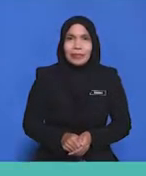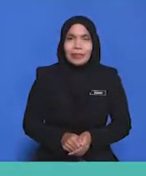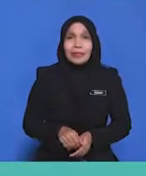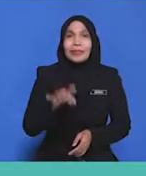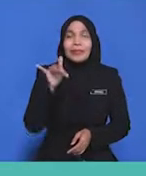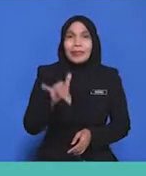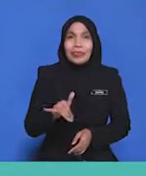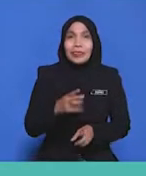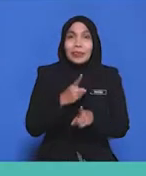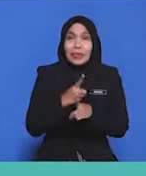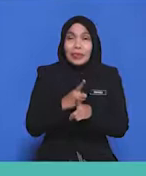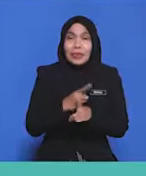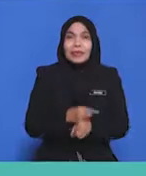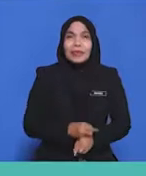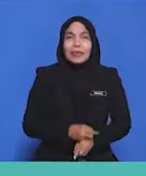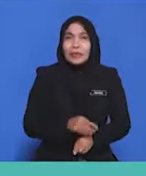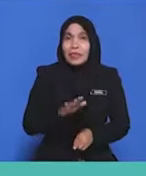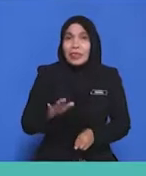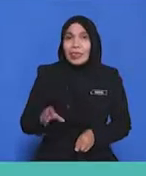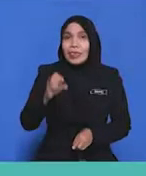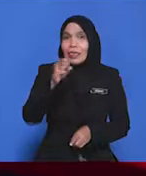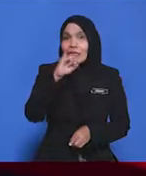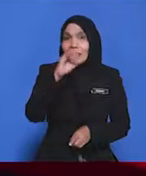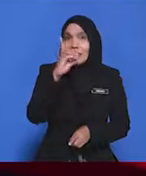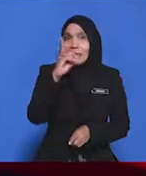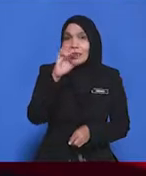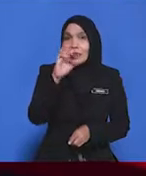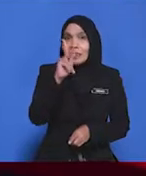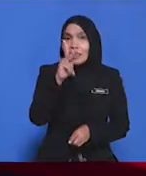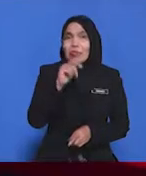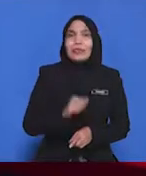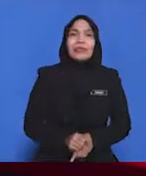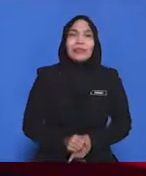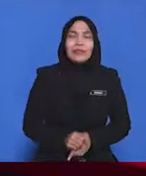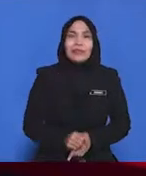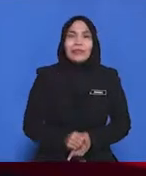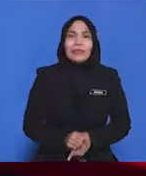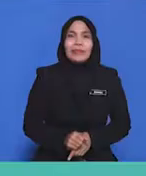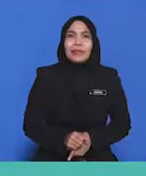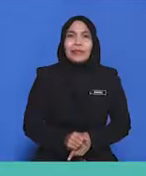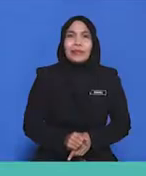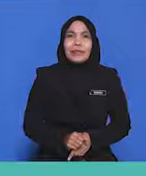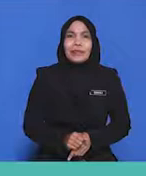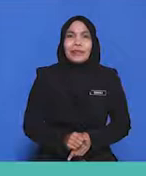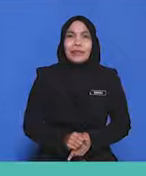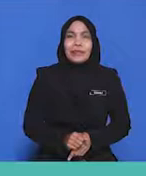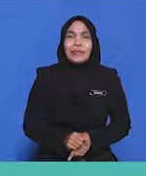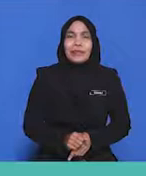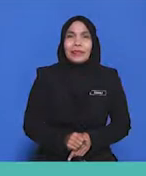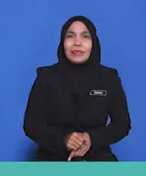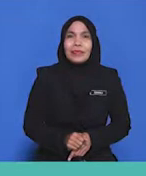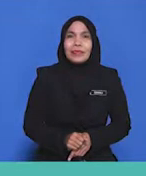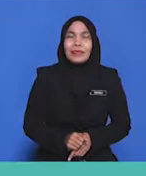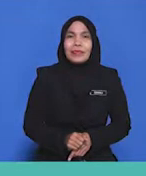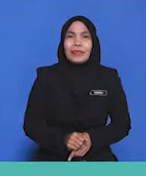Ya, betul. Anak-anak Siddiq. Maklumat yang pelajar-pelajar perlu tahu bahawa